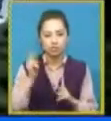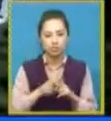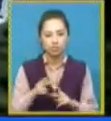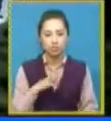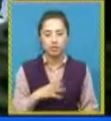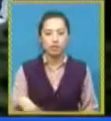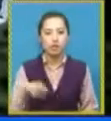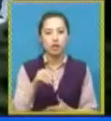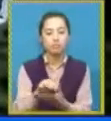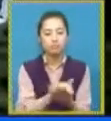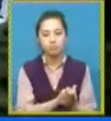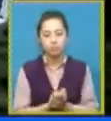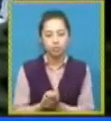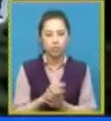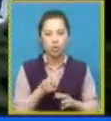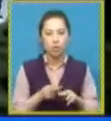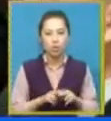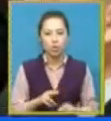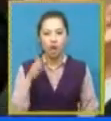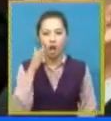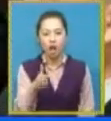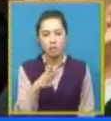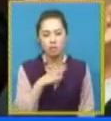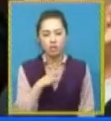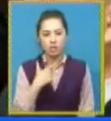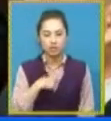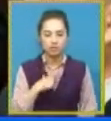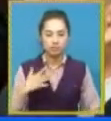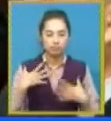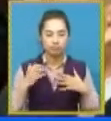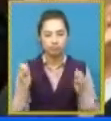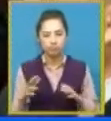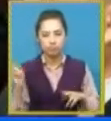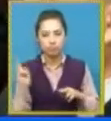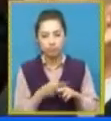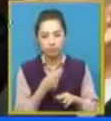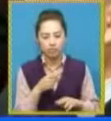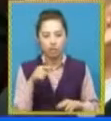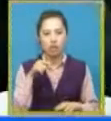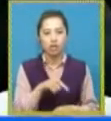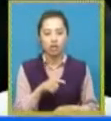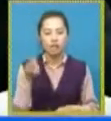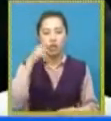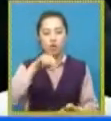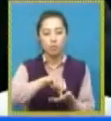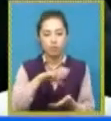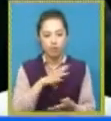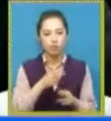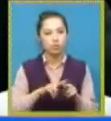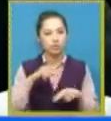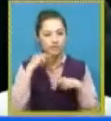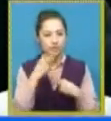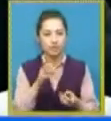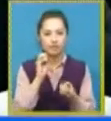үшін басын қатерге тіккен ауған соғысының ардагерлері де құрмет қошеметтен шет қалмауы керек. Бұл депутаттық сауал